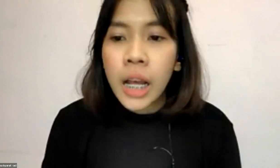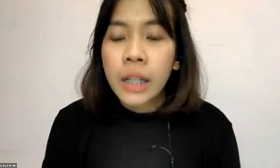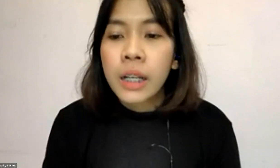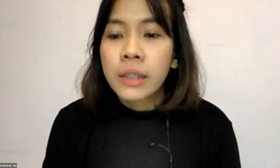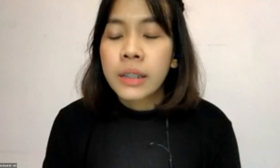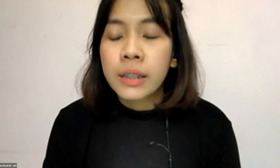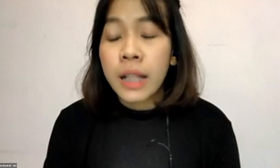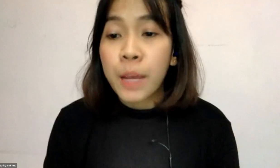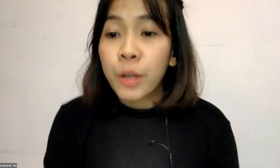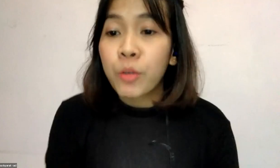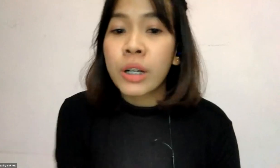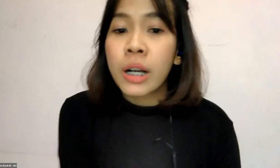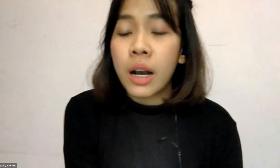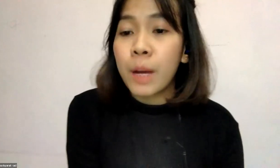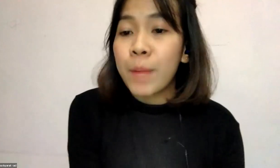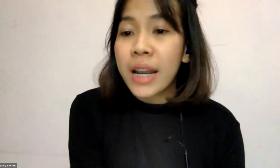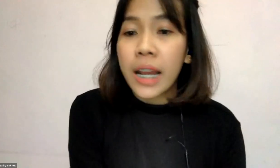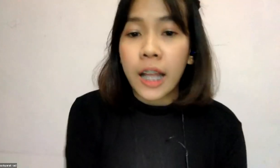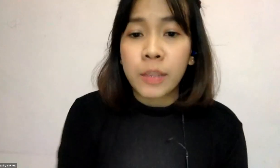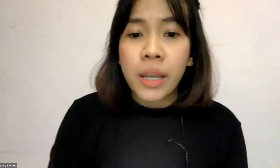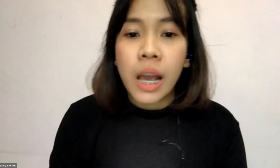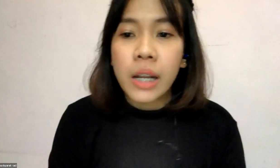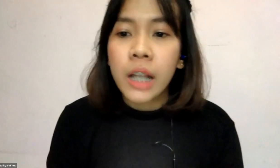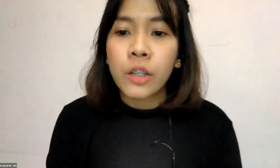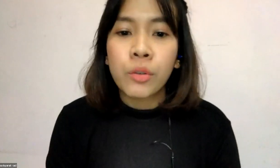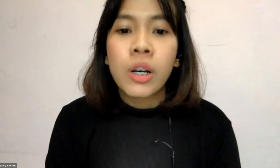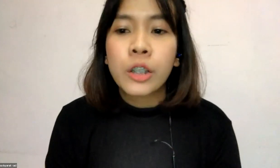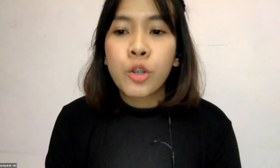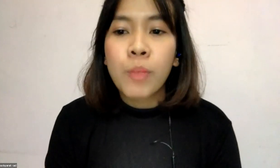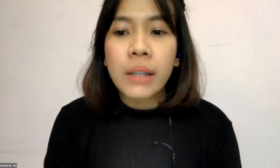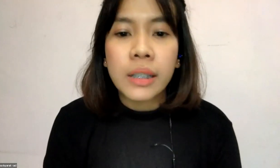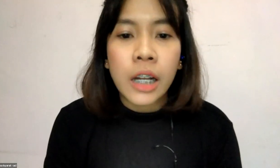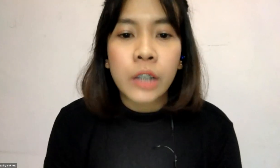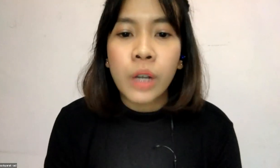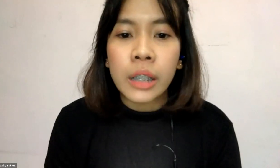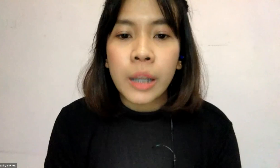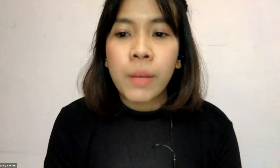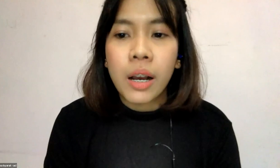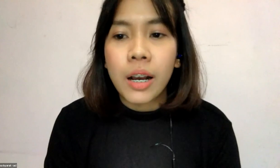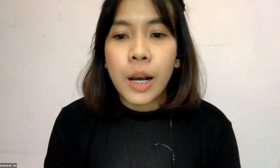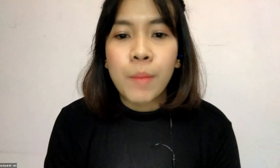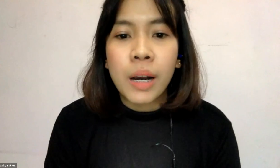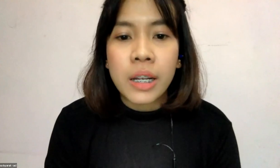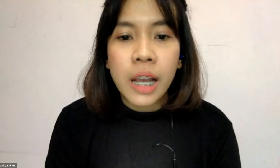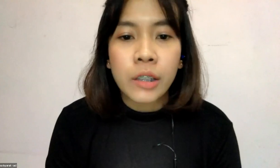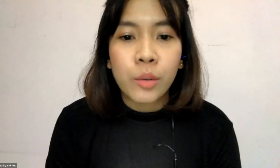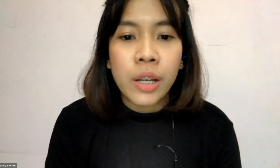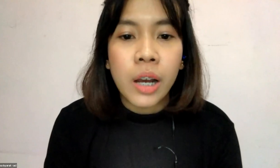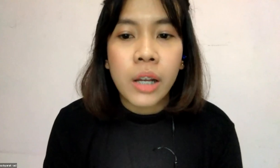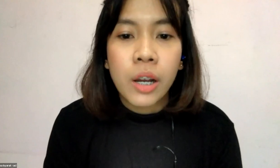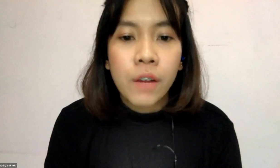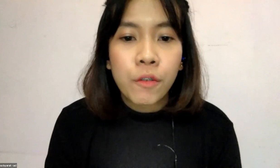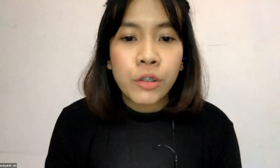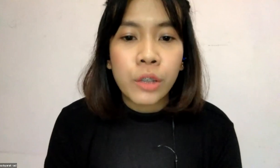dan selain menunggu keberadaan LSP ini ada tentu juru bahasa isyarat juga tetap bekerja